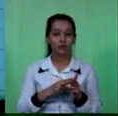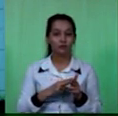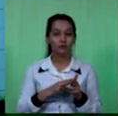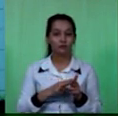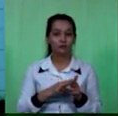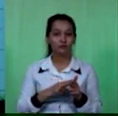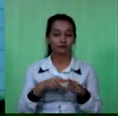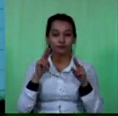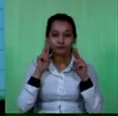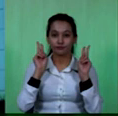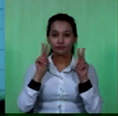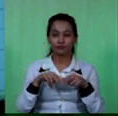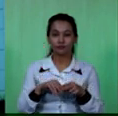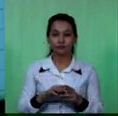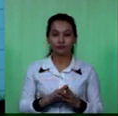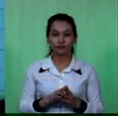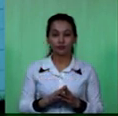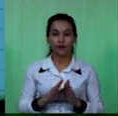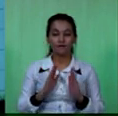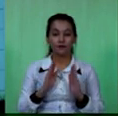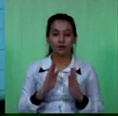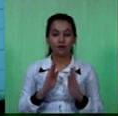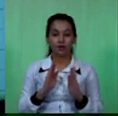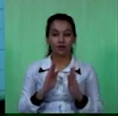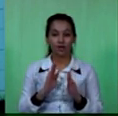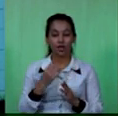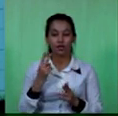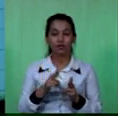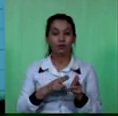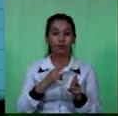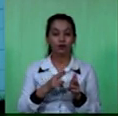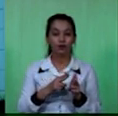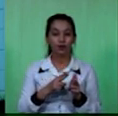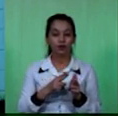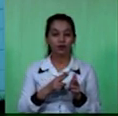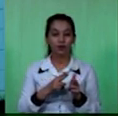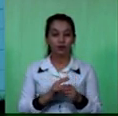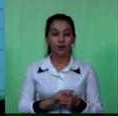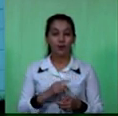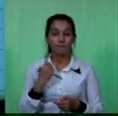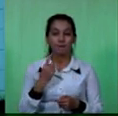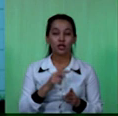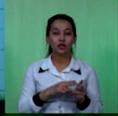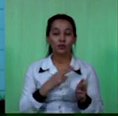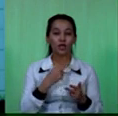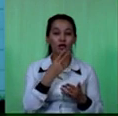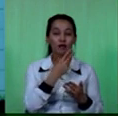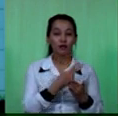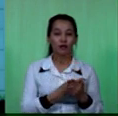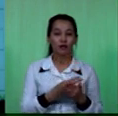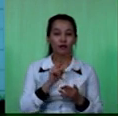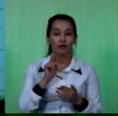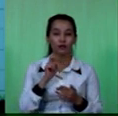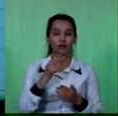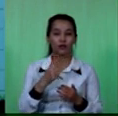noma'lum. Biz faqat ikkinchi teplovozning birinchi teplovozdan 274